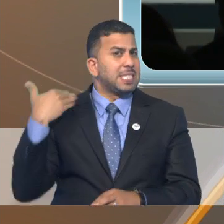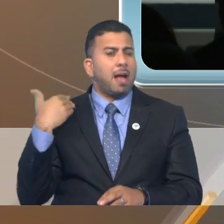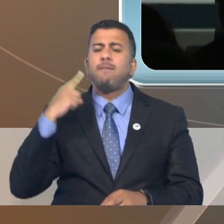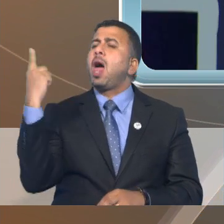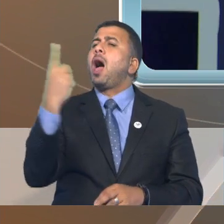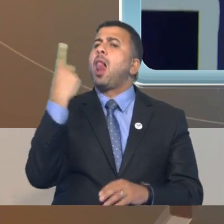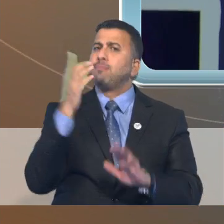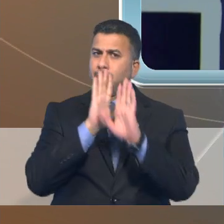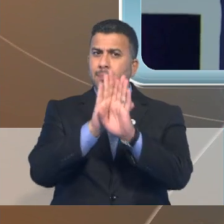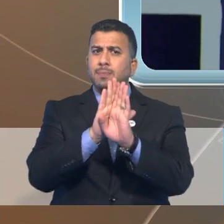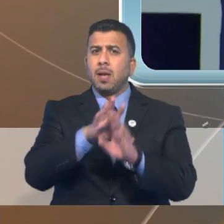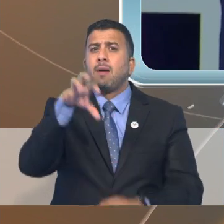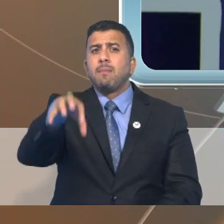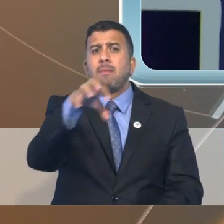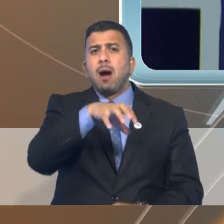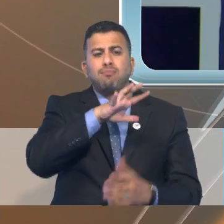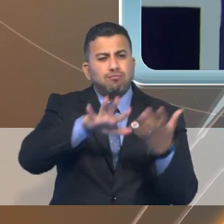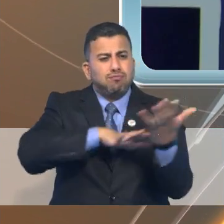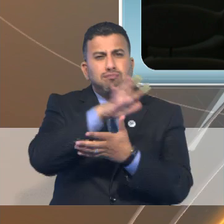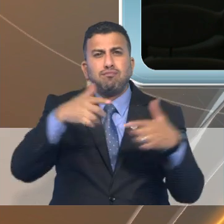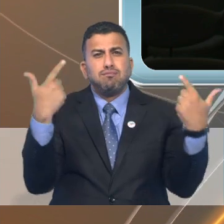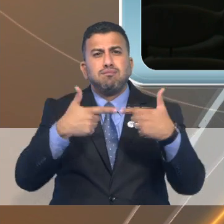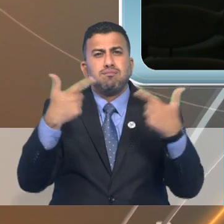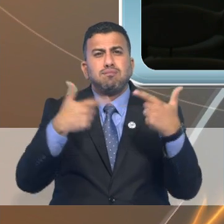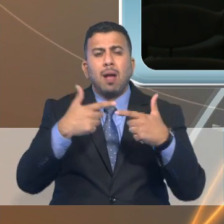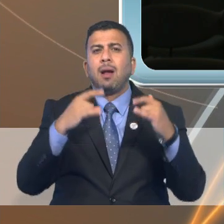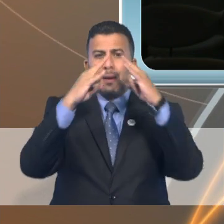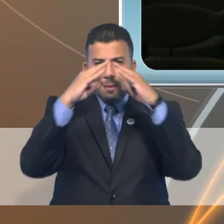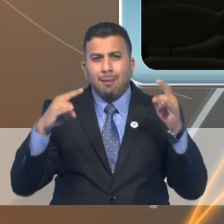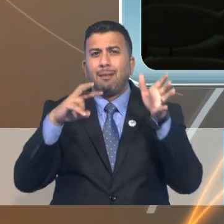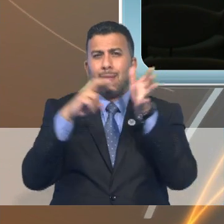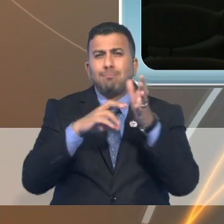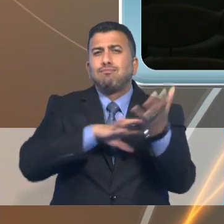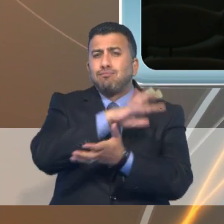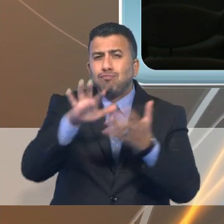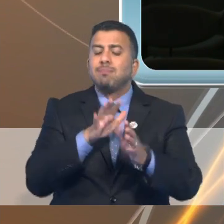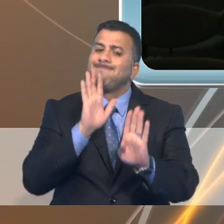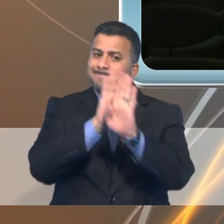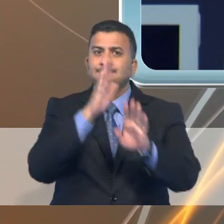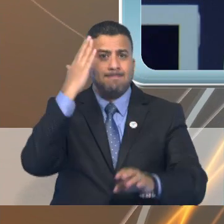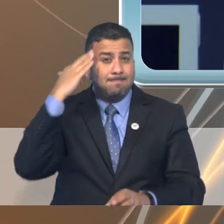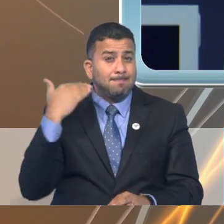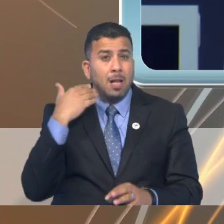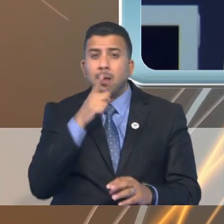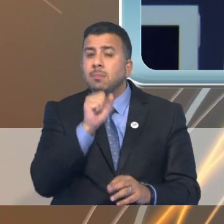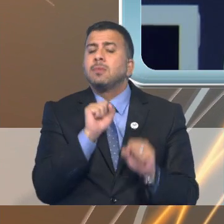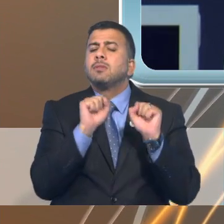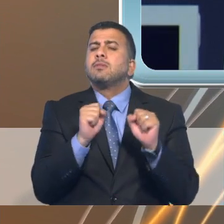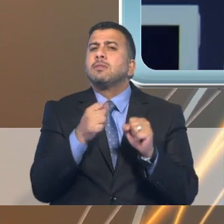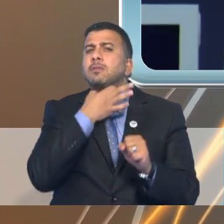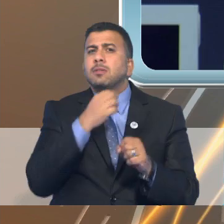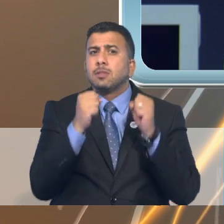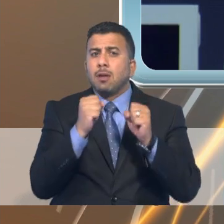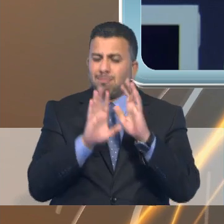وبشكل خاص النساء في مناطق الصراع وأماكن اللجوء وفي المجتمعات النامية التي تكافح بمختلف فئاتها